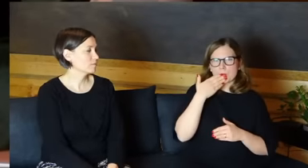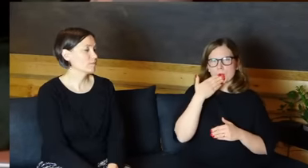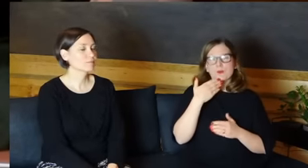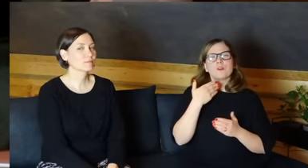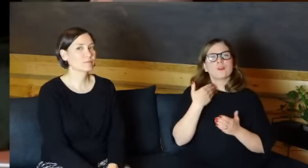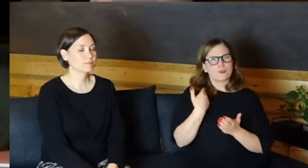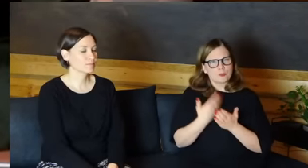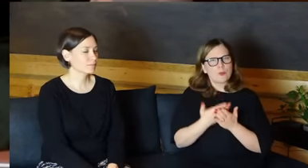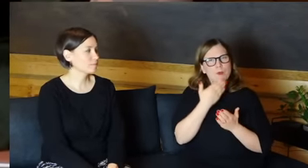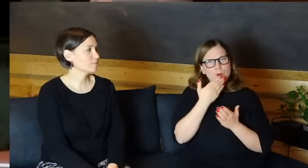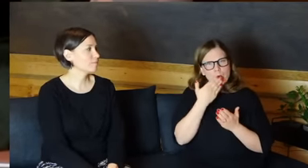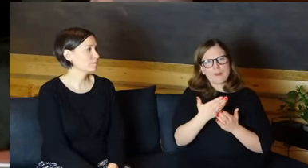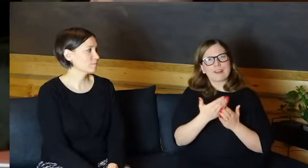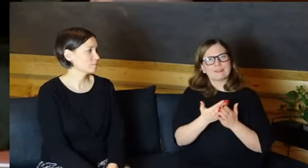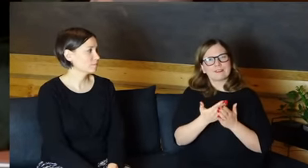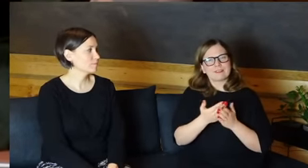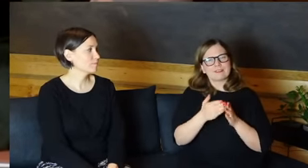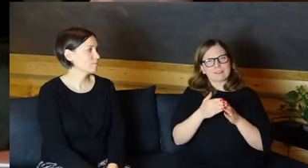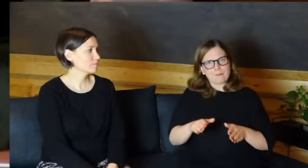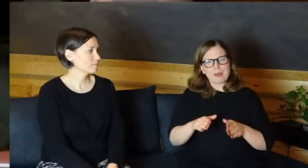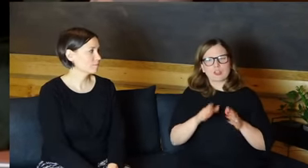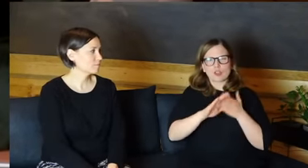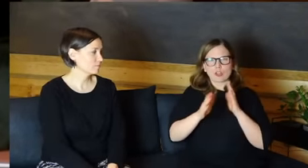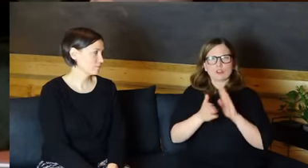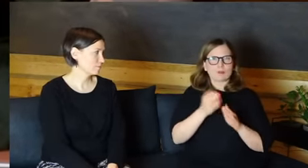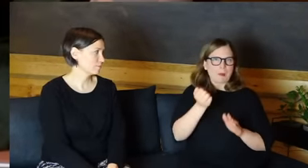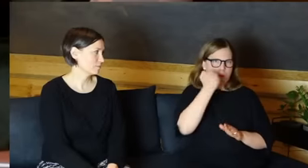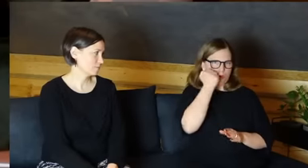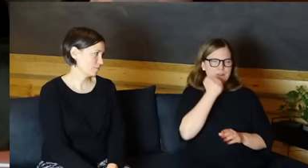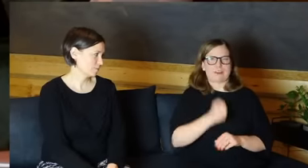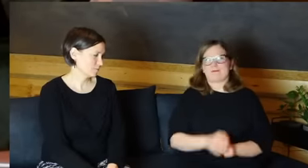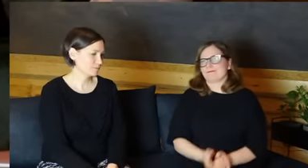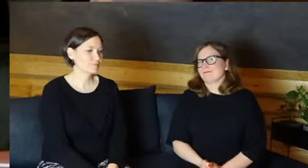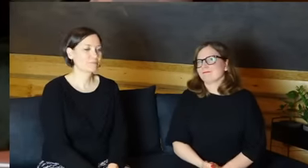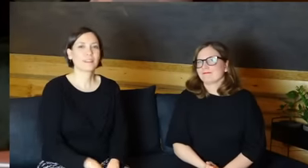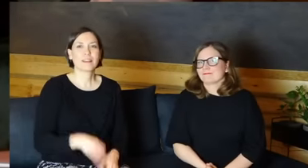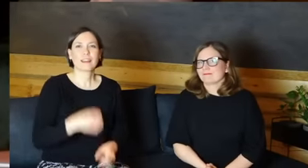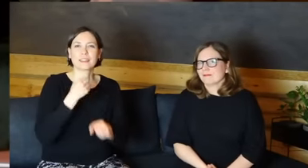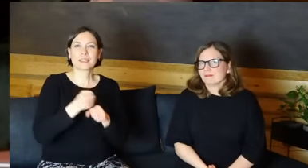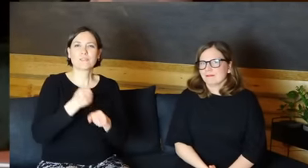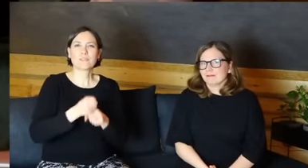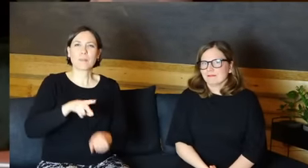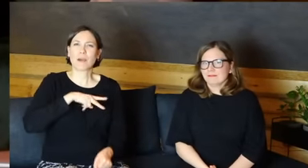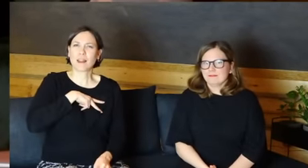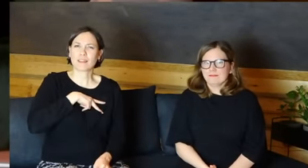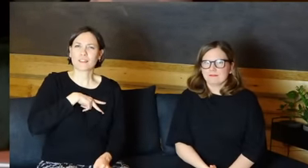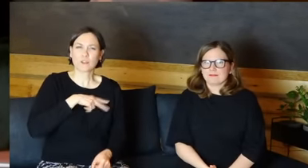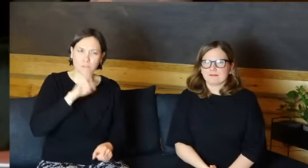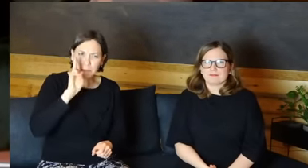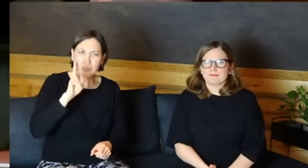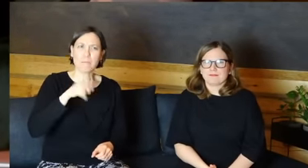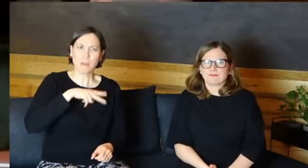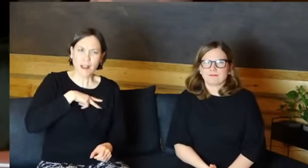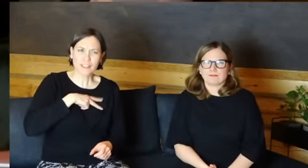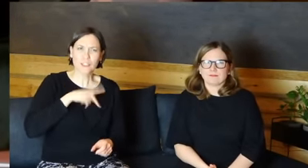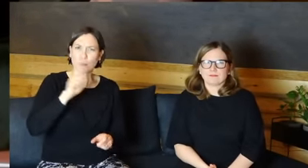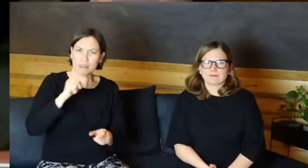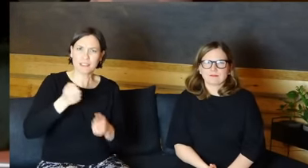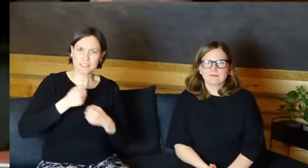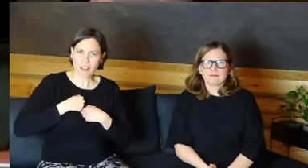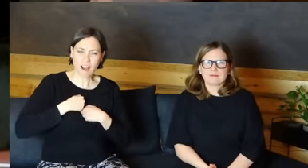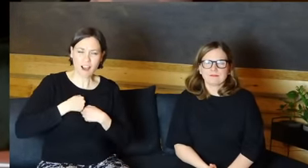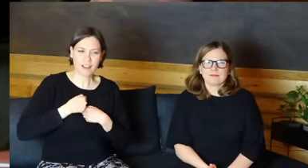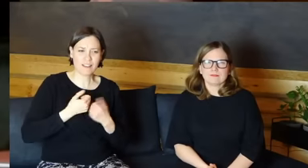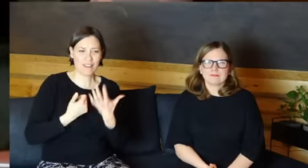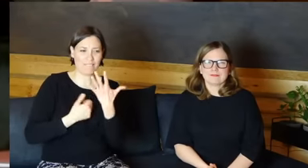kuin muistaa toisiamme. Kertaa vielä, mitä kivipalkinnon saaja saa palkinnoksi nyt näistä? Mitä nämä